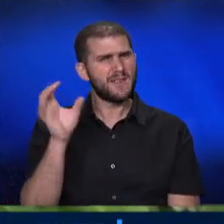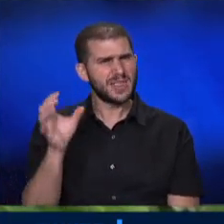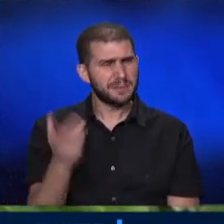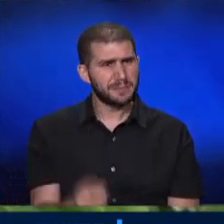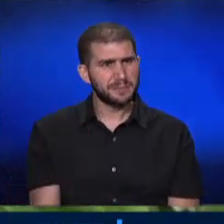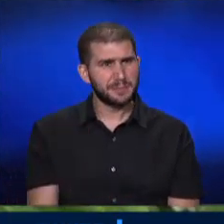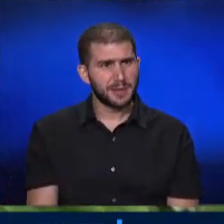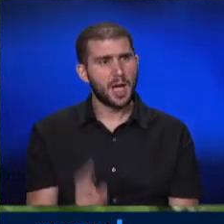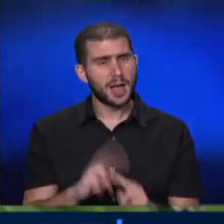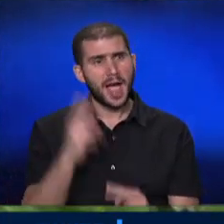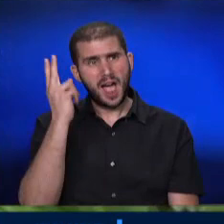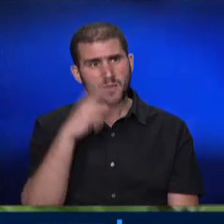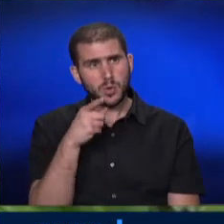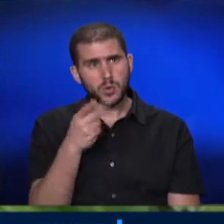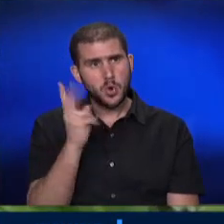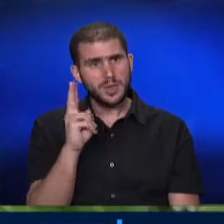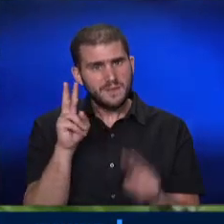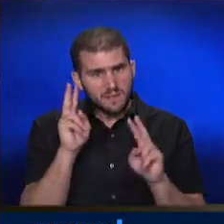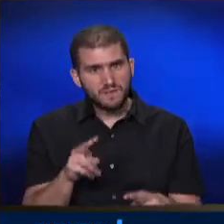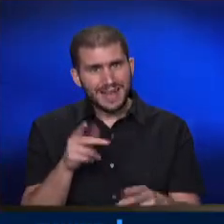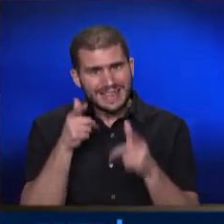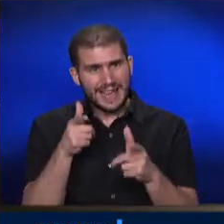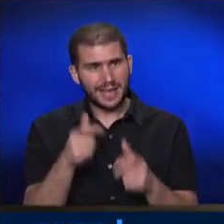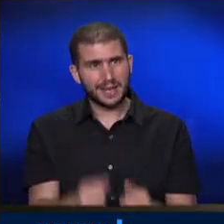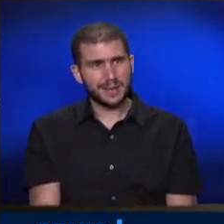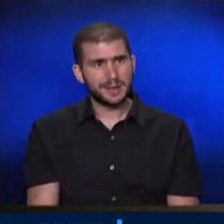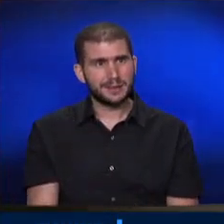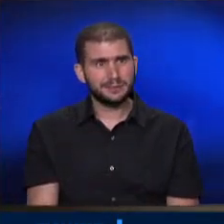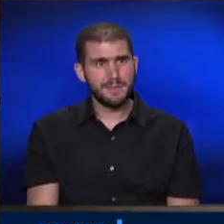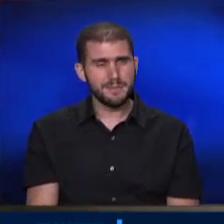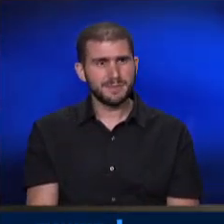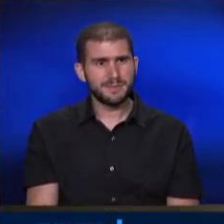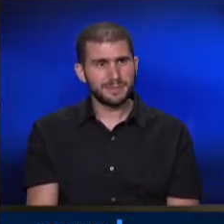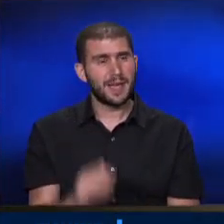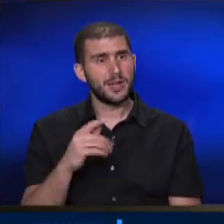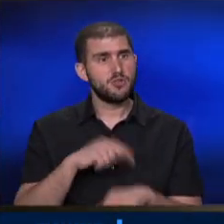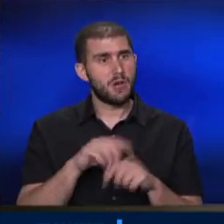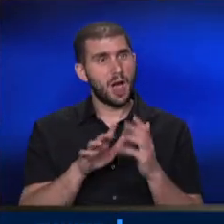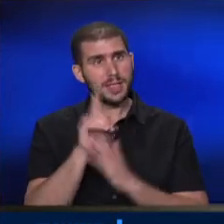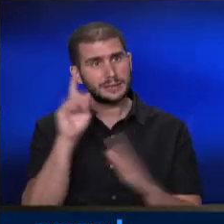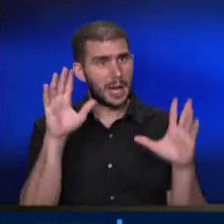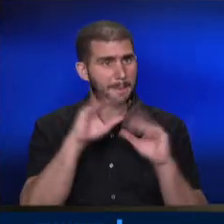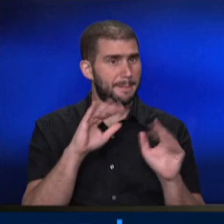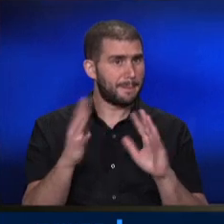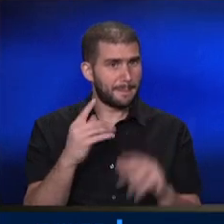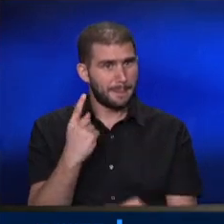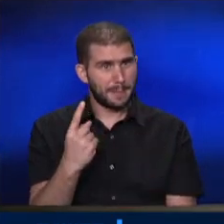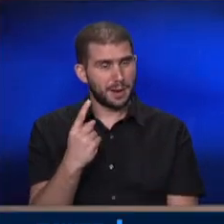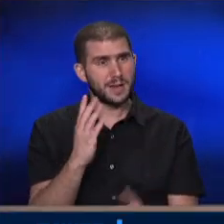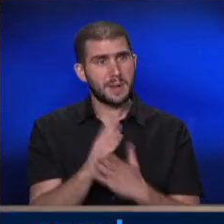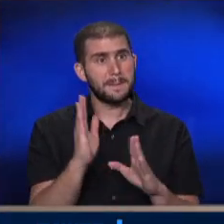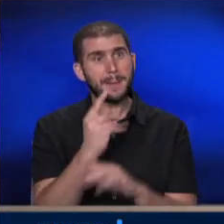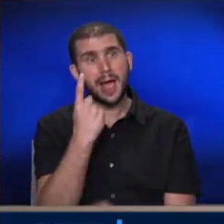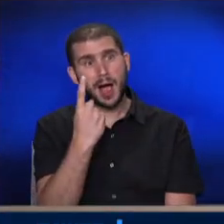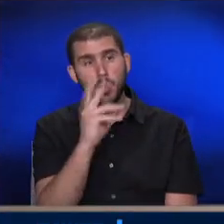אבנים, ואז אחר כך הבנו שזה יותר רציני וזה ירי. קצת אחרי השעה 11 בלילה, פתח לפחות